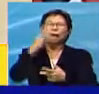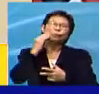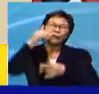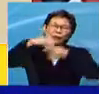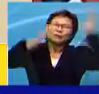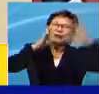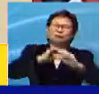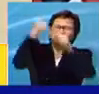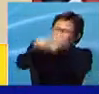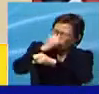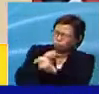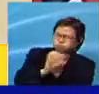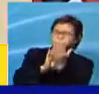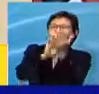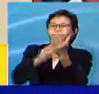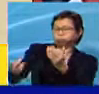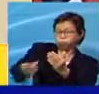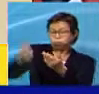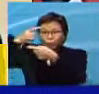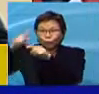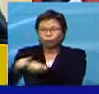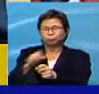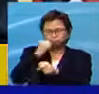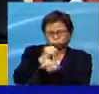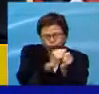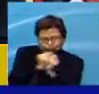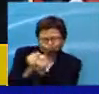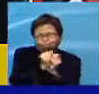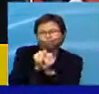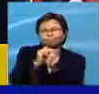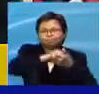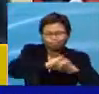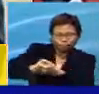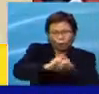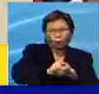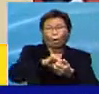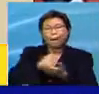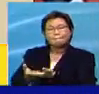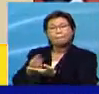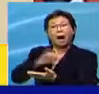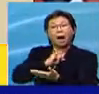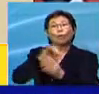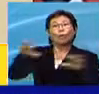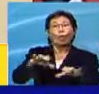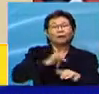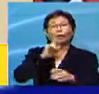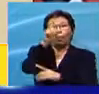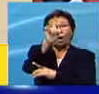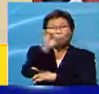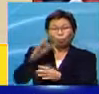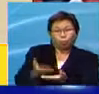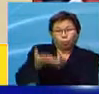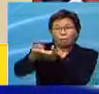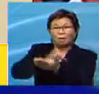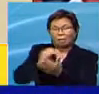and we agree that we should work together. And one of the things I did was to present to President Hollande a copy